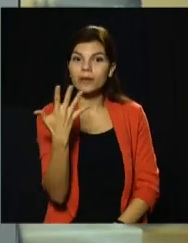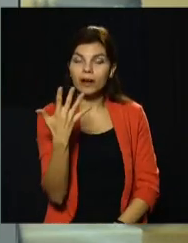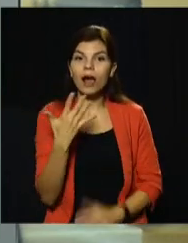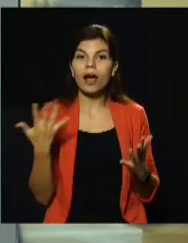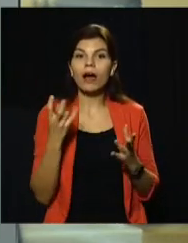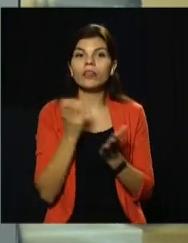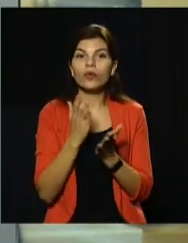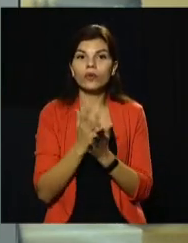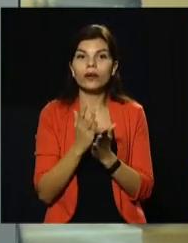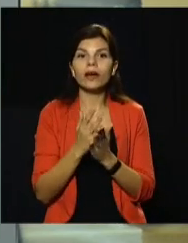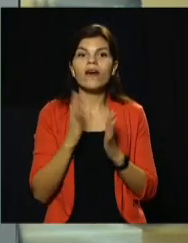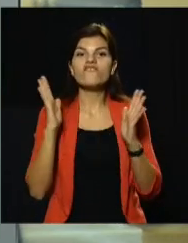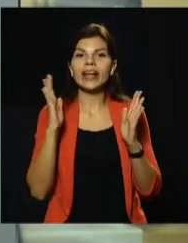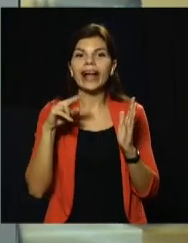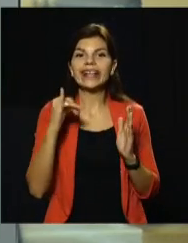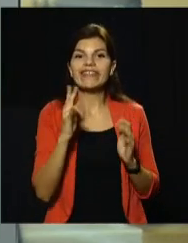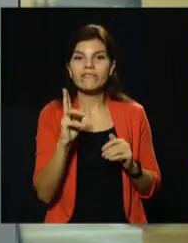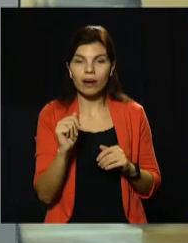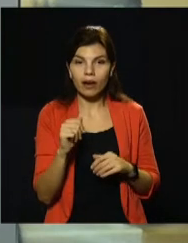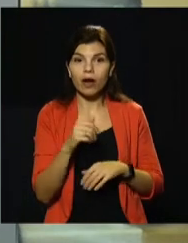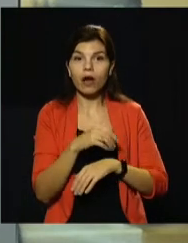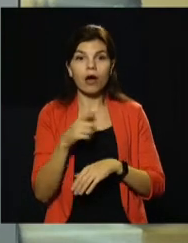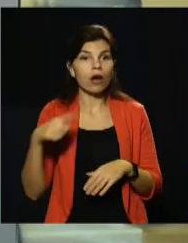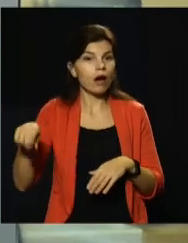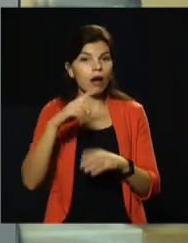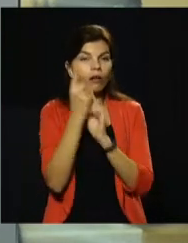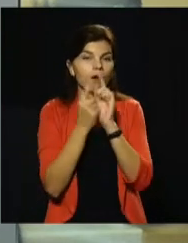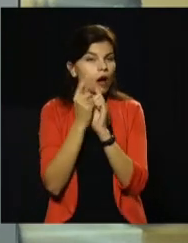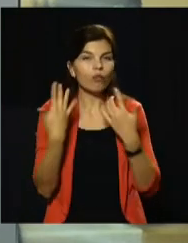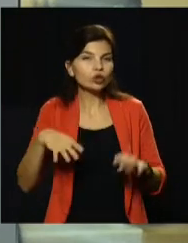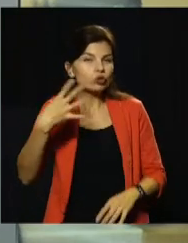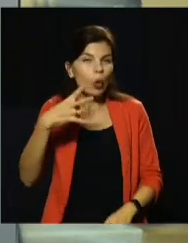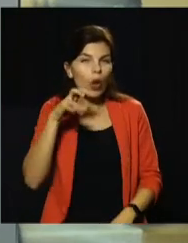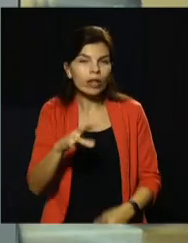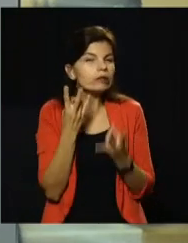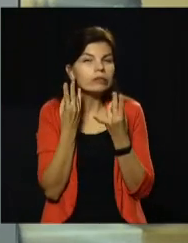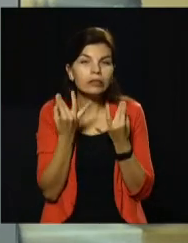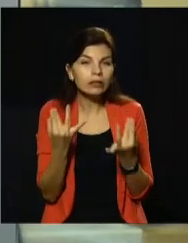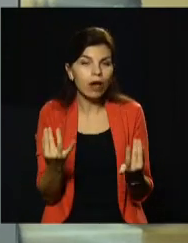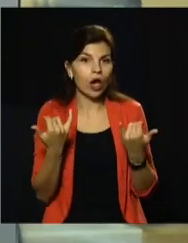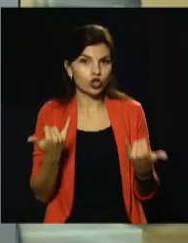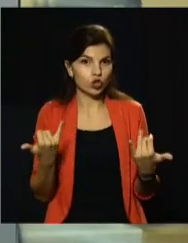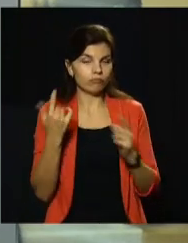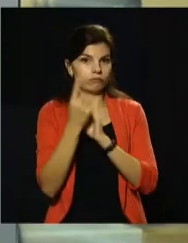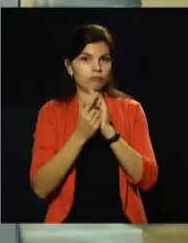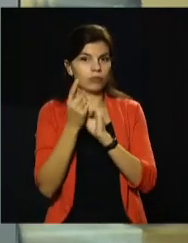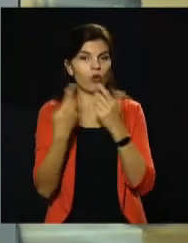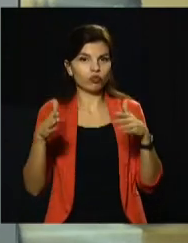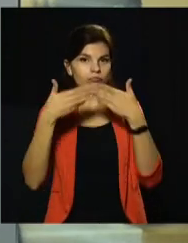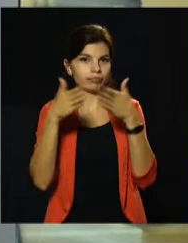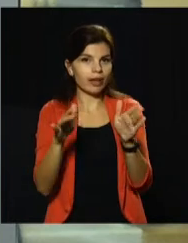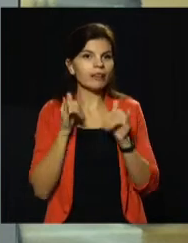який на вулиці Великій Діївській. Будівля не знала оновлення майже 40 років і наразі після осучаснення відчинила двері